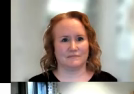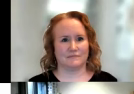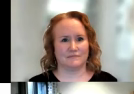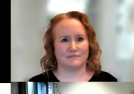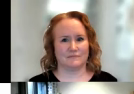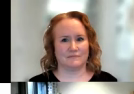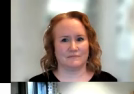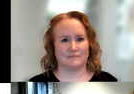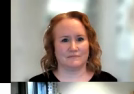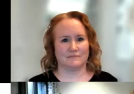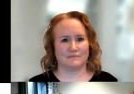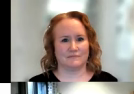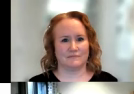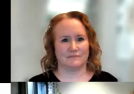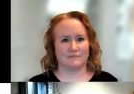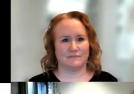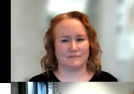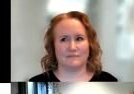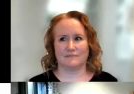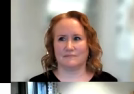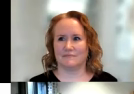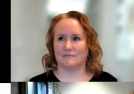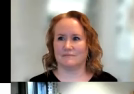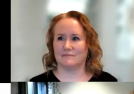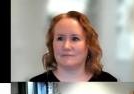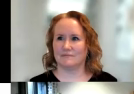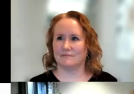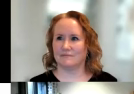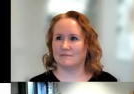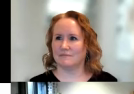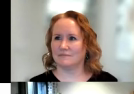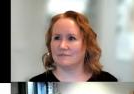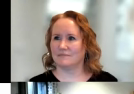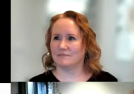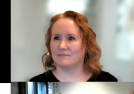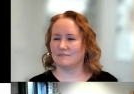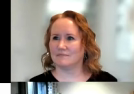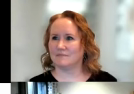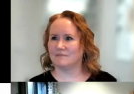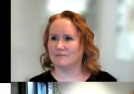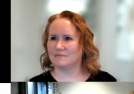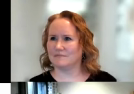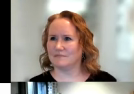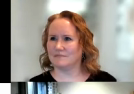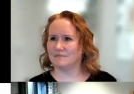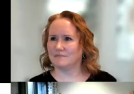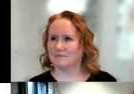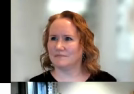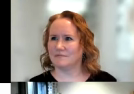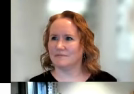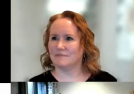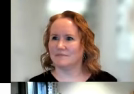i erklæringen, og få informasjon om at brukeren kan også eventuelt sende klage til